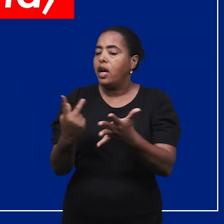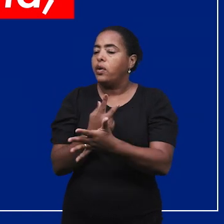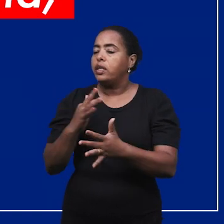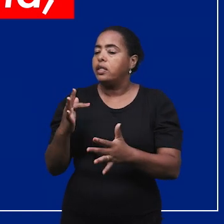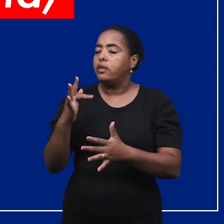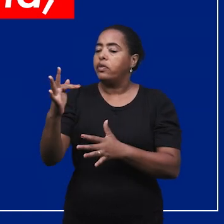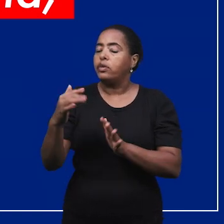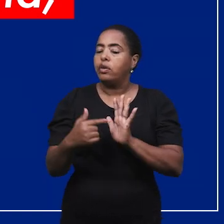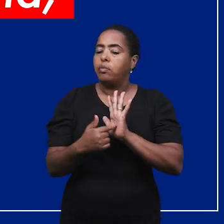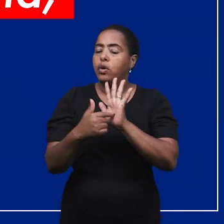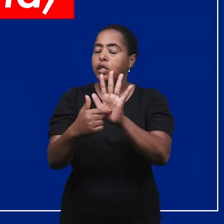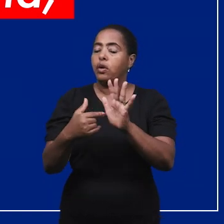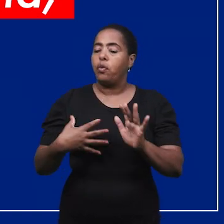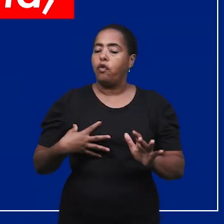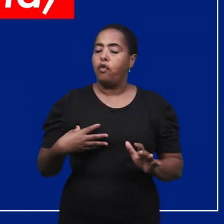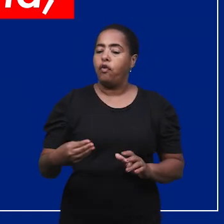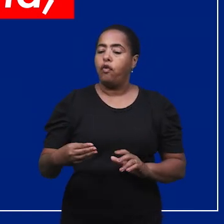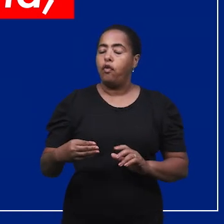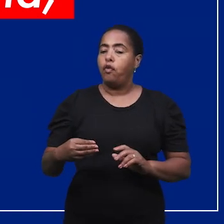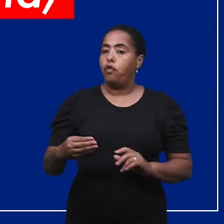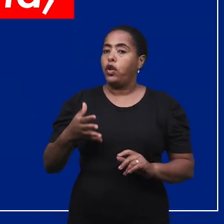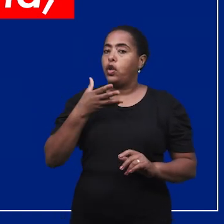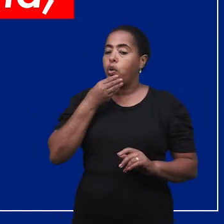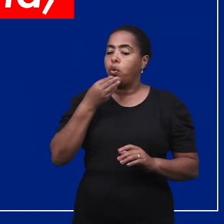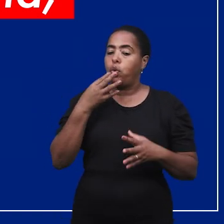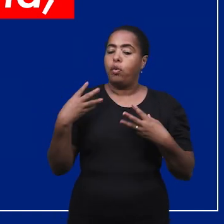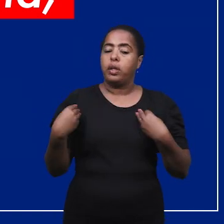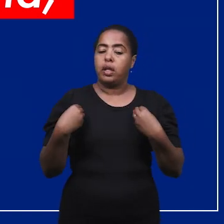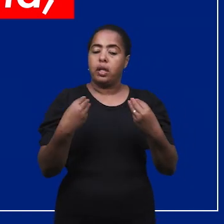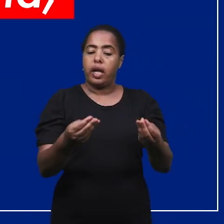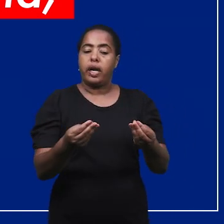sera donné